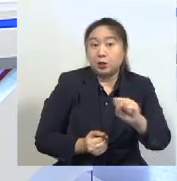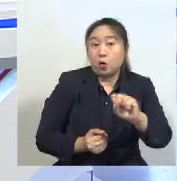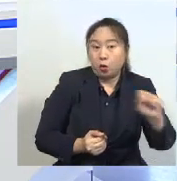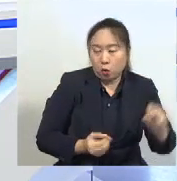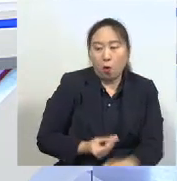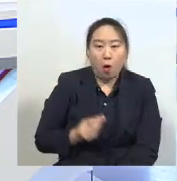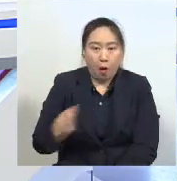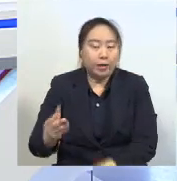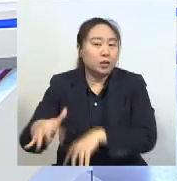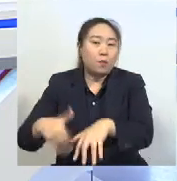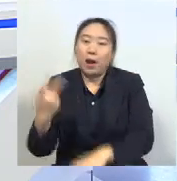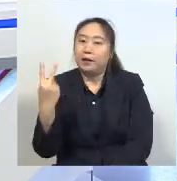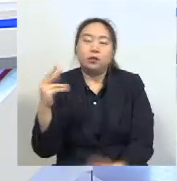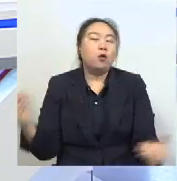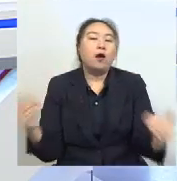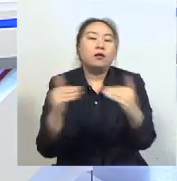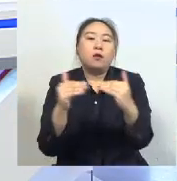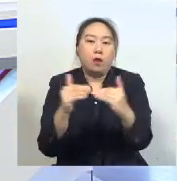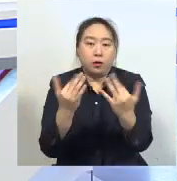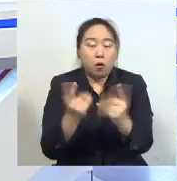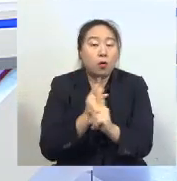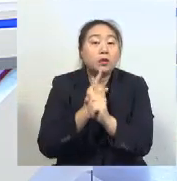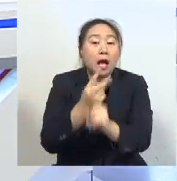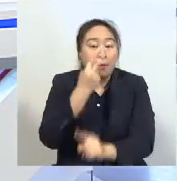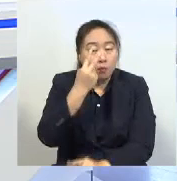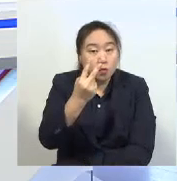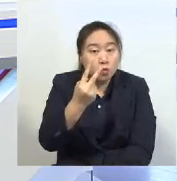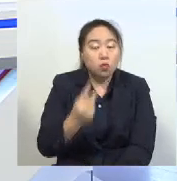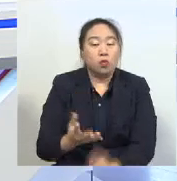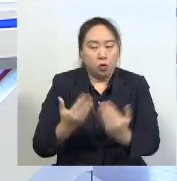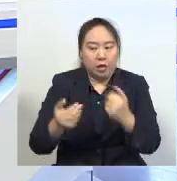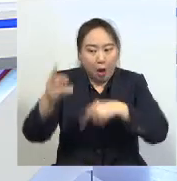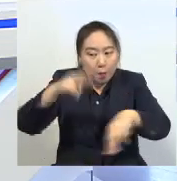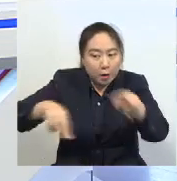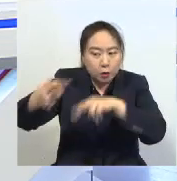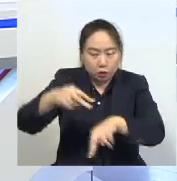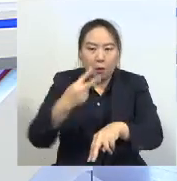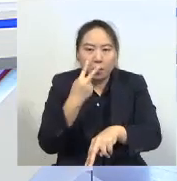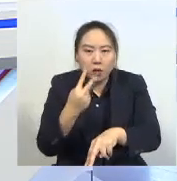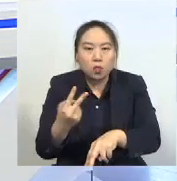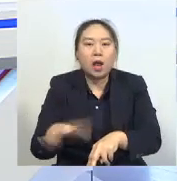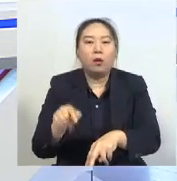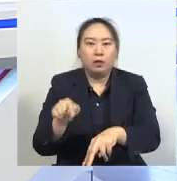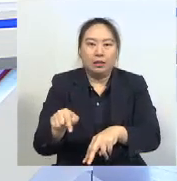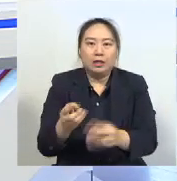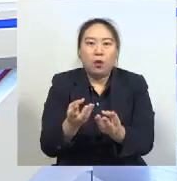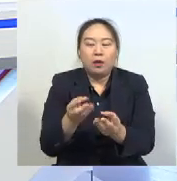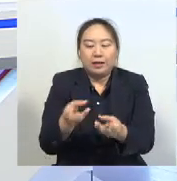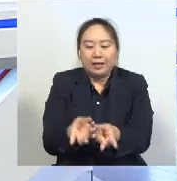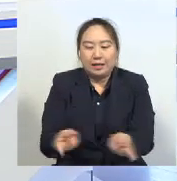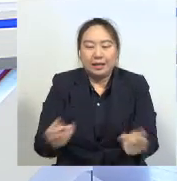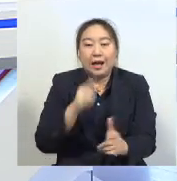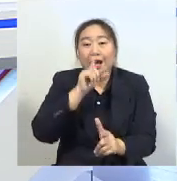ที่สงสัยในเรื่องนี้นะคะก็ต้องติดตามกันต่อเนื่องแต่ว่าล่าสุดที่เข้าไปตรวจสอบก็คือในพื้นที่ฟาร์มเลี้ยงไ